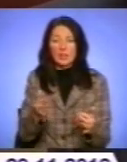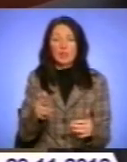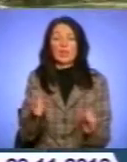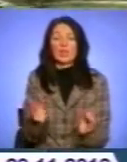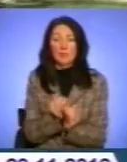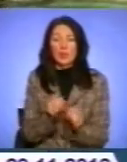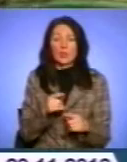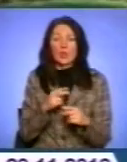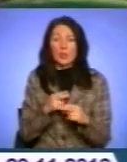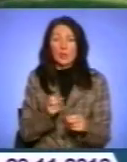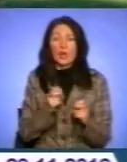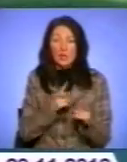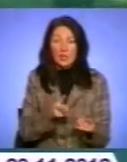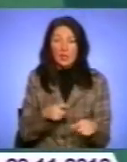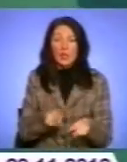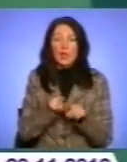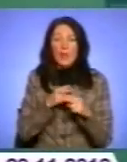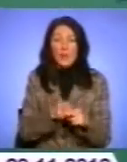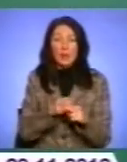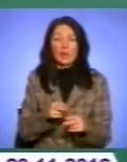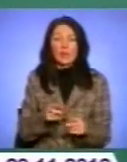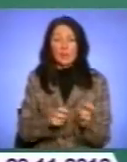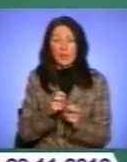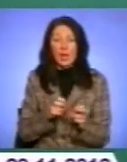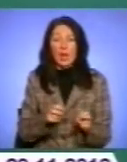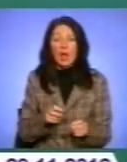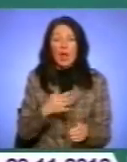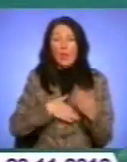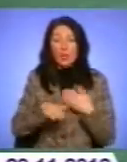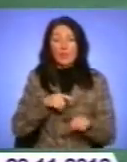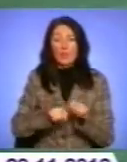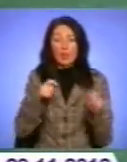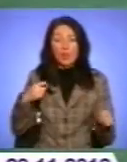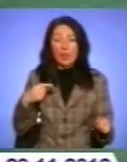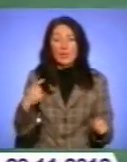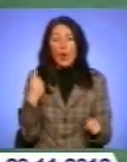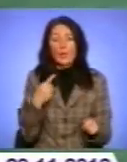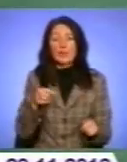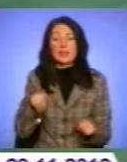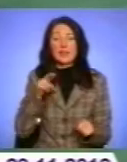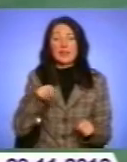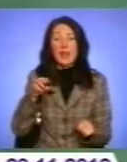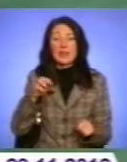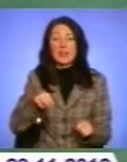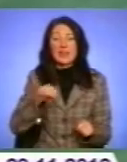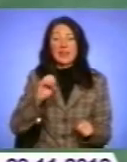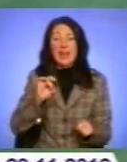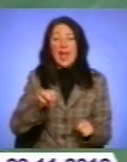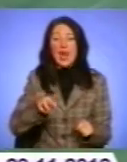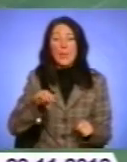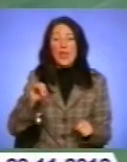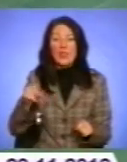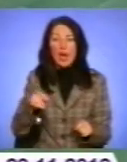підприємства. Порадів прем'єр відкриттю в Одеській області LNG-терміналу. 26 листопада там почали реалізовувати національний проєкт